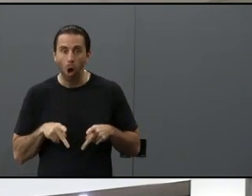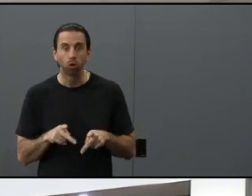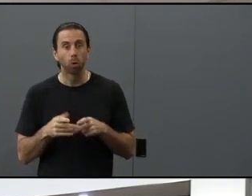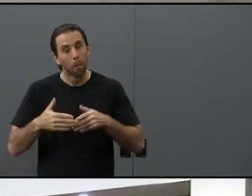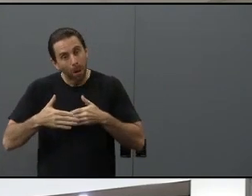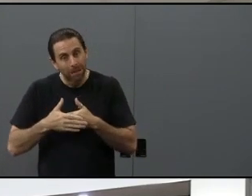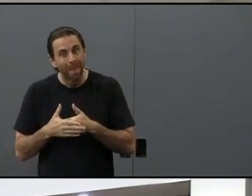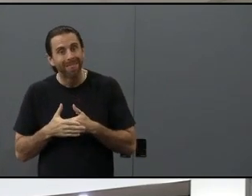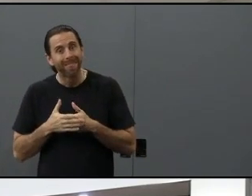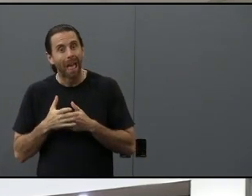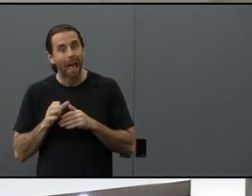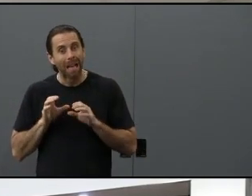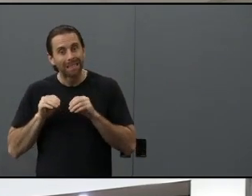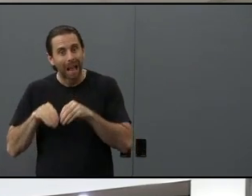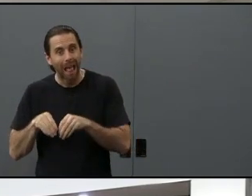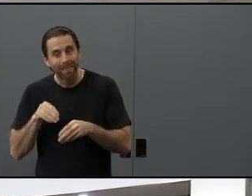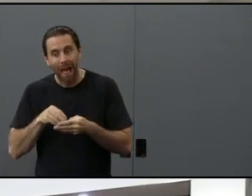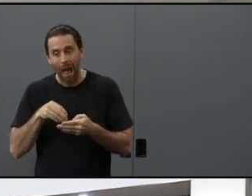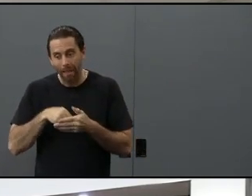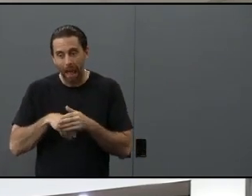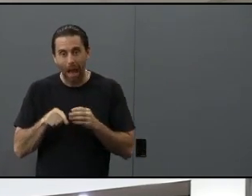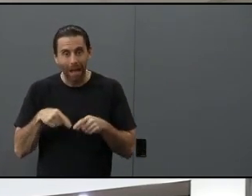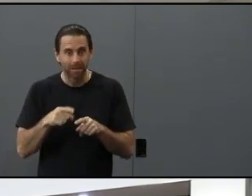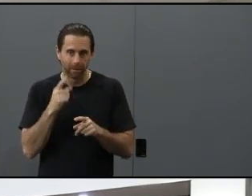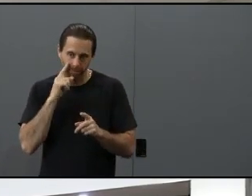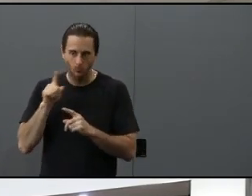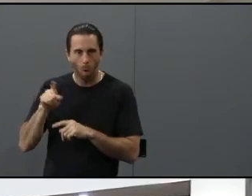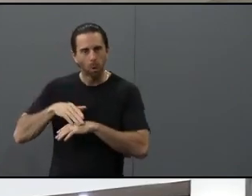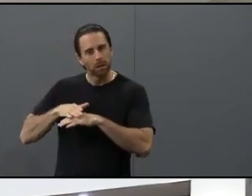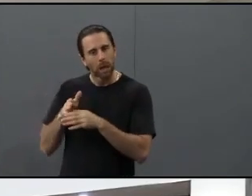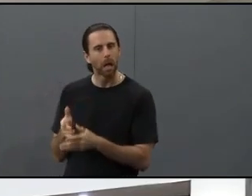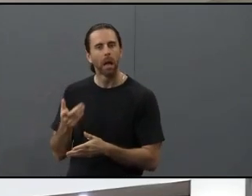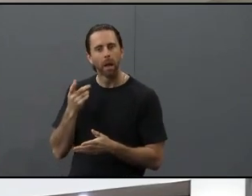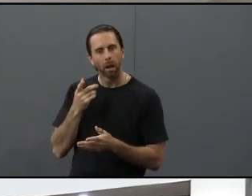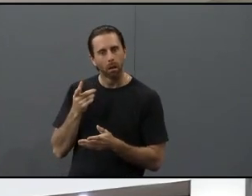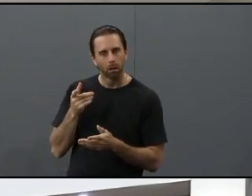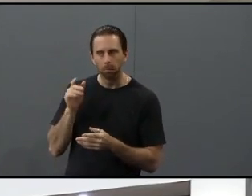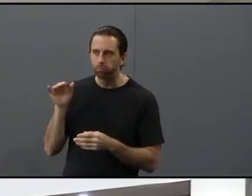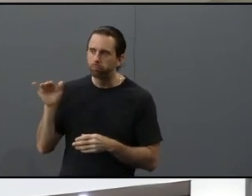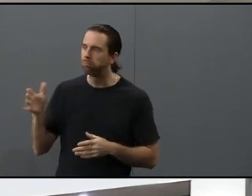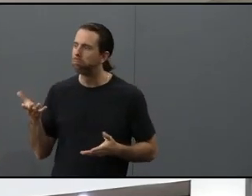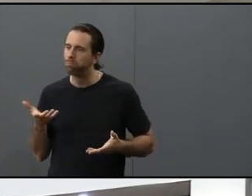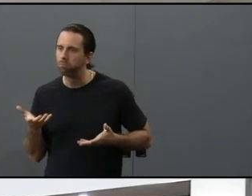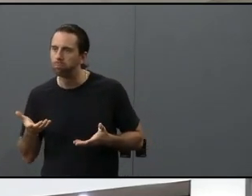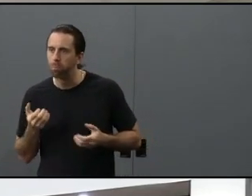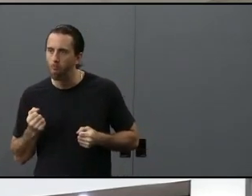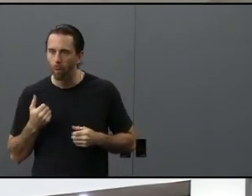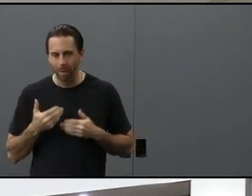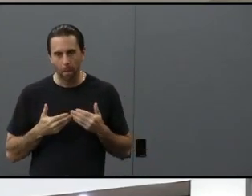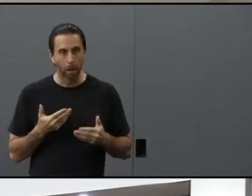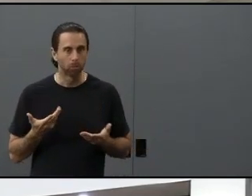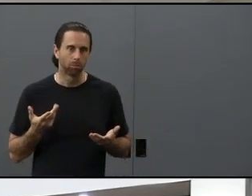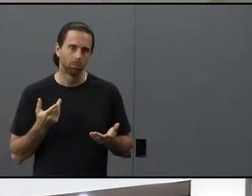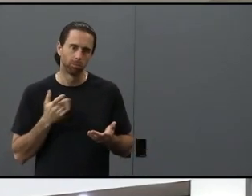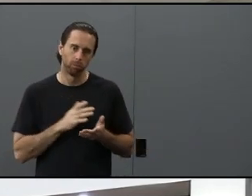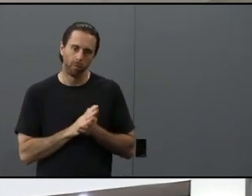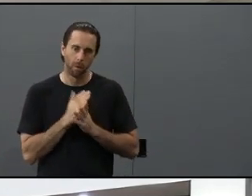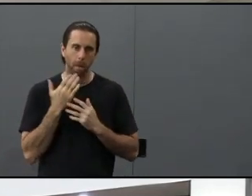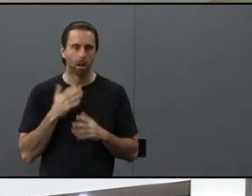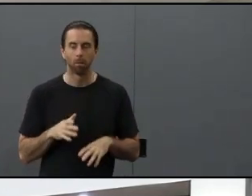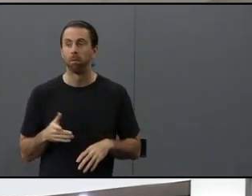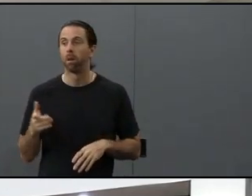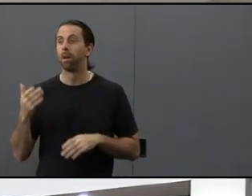proximité dans leur quartier Ben d'aller voir votre conseiller puis de Ben fais démarche qu'on aille un mais un